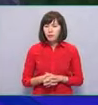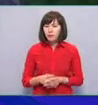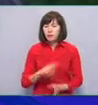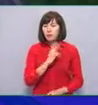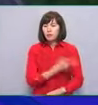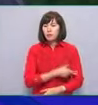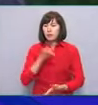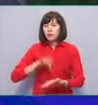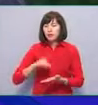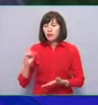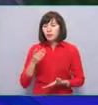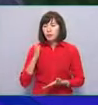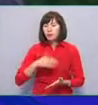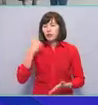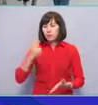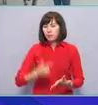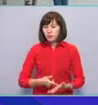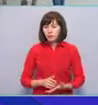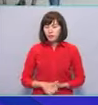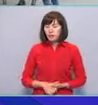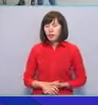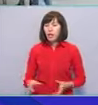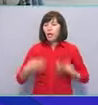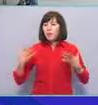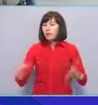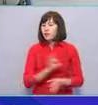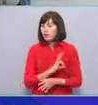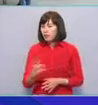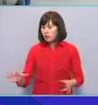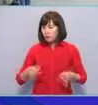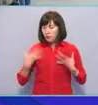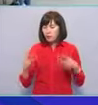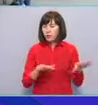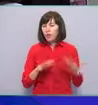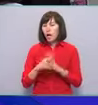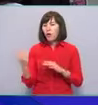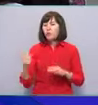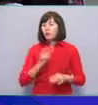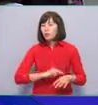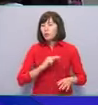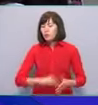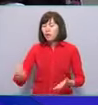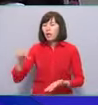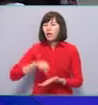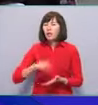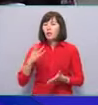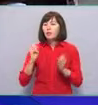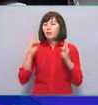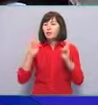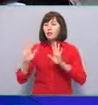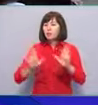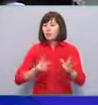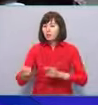мықты қалалардың бірі болатынына біз сенеміз. Қала мерекесін жоғары деңгейде атап өтуден ауыл шаруашылығы еңбеккерлері де шет қалмады. Олар арнайы